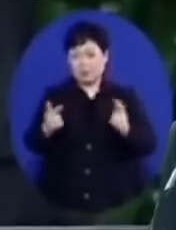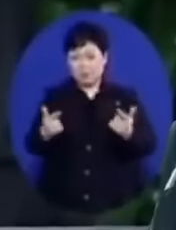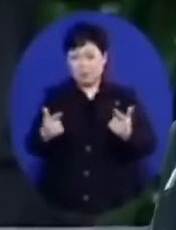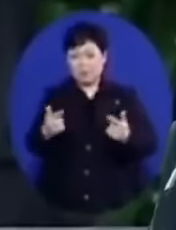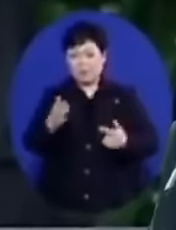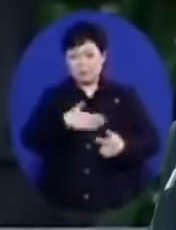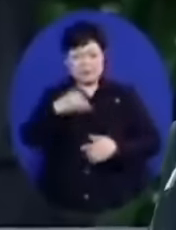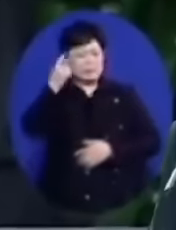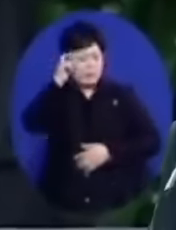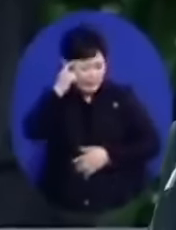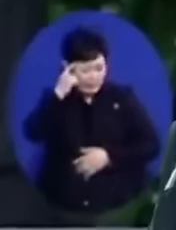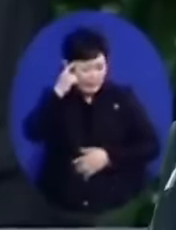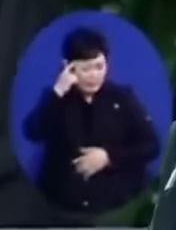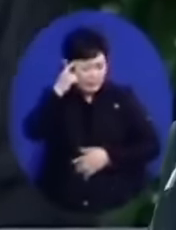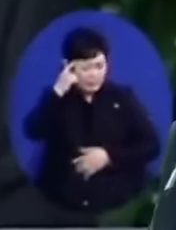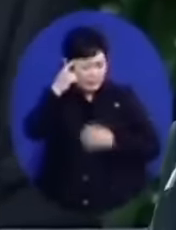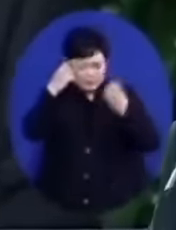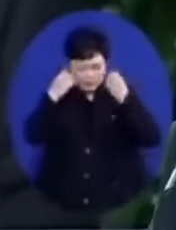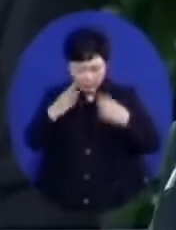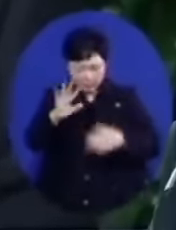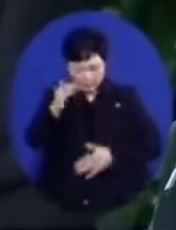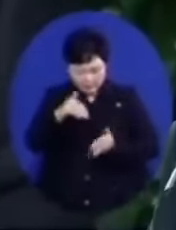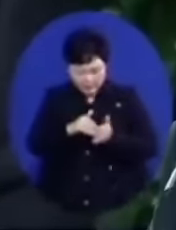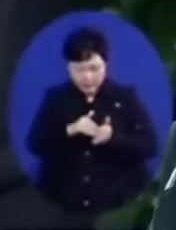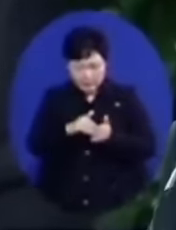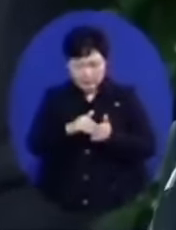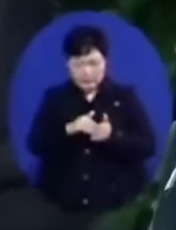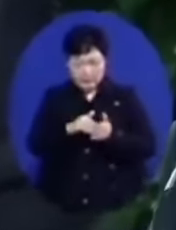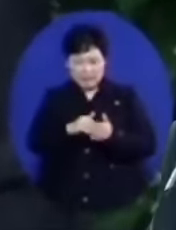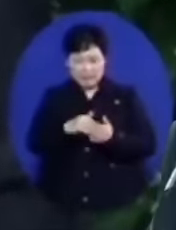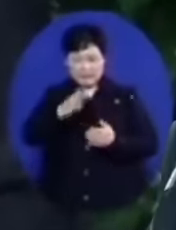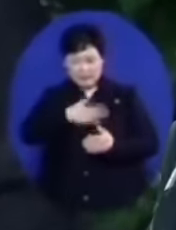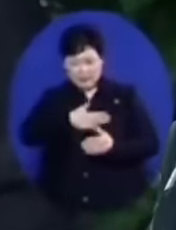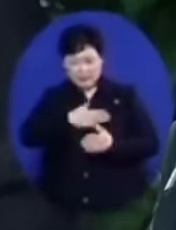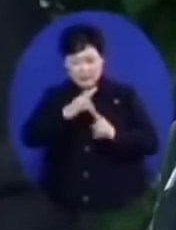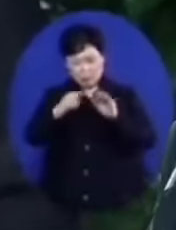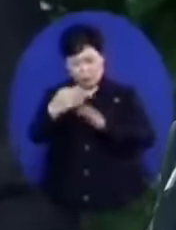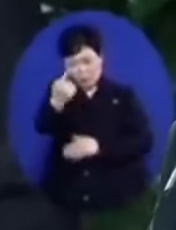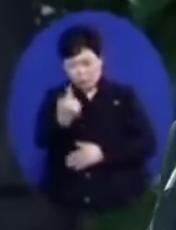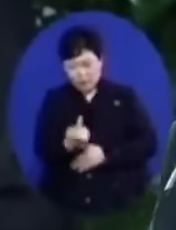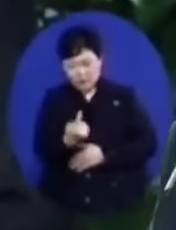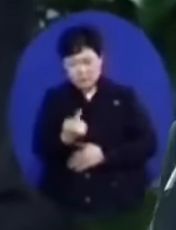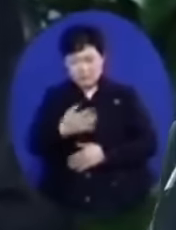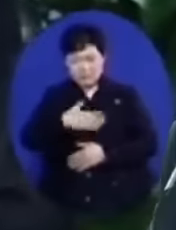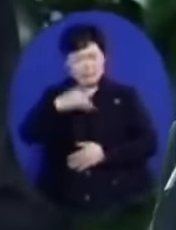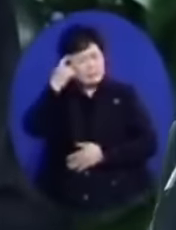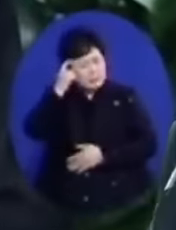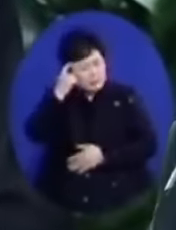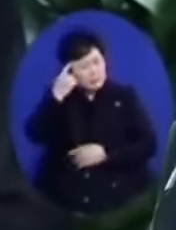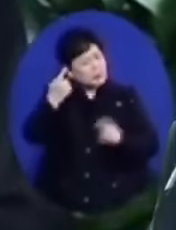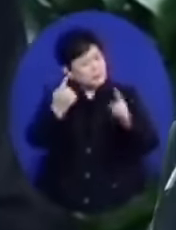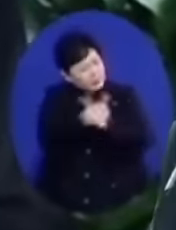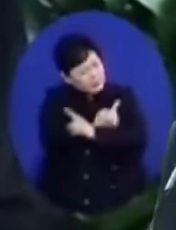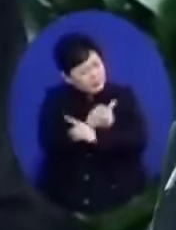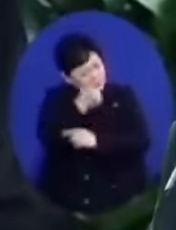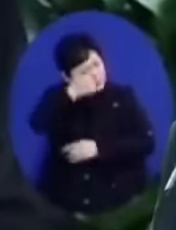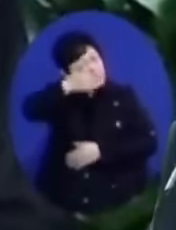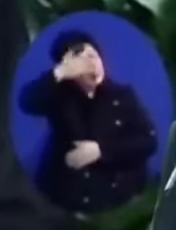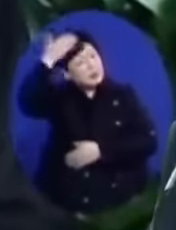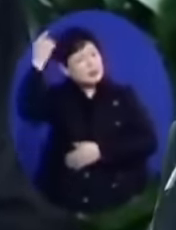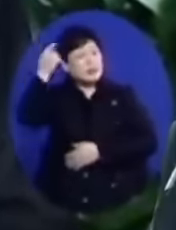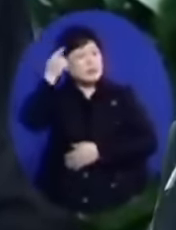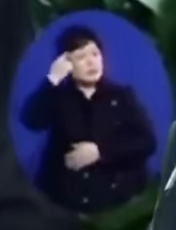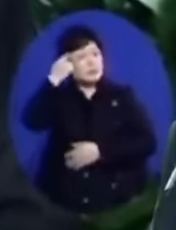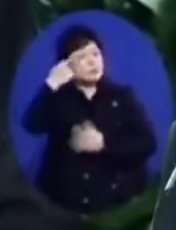내 생각이 새로워지느냐, 내가 교회에 와서 내 생각이 새로워지느냐, 옛날 생각 그대로 가지고